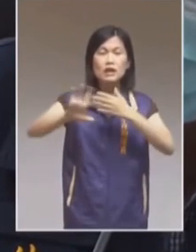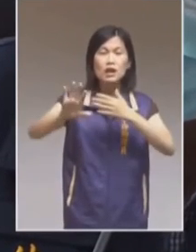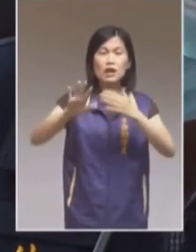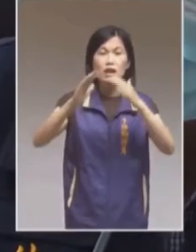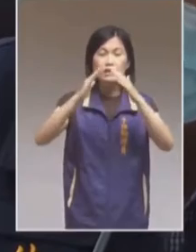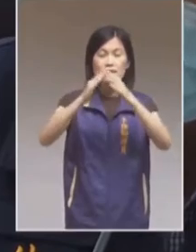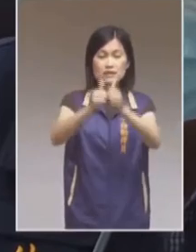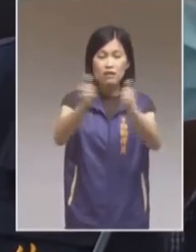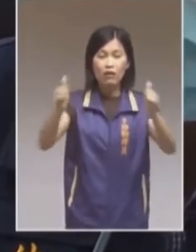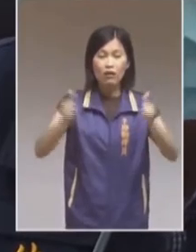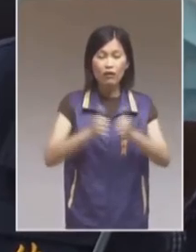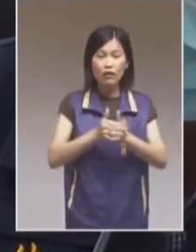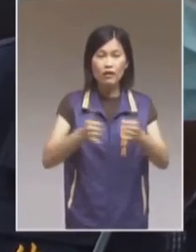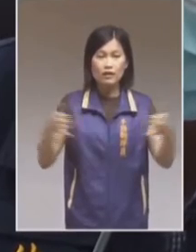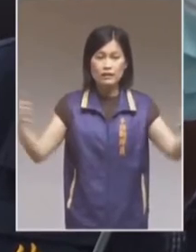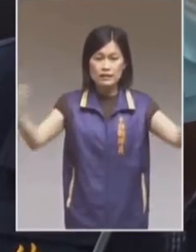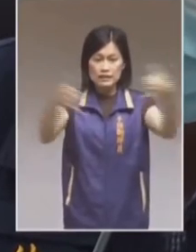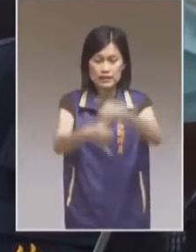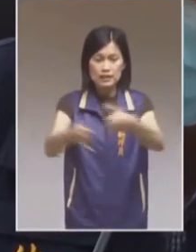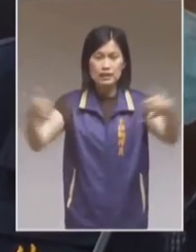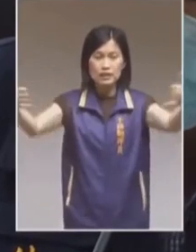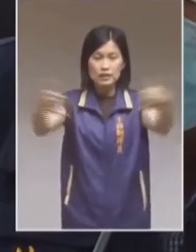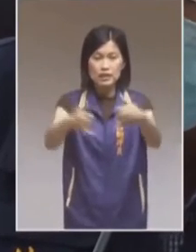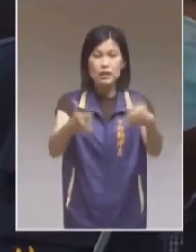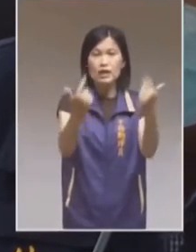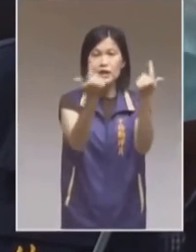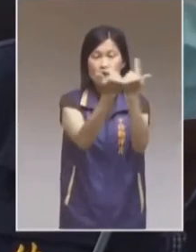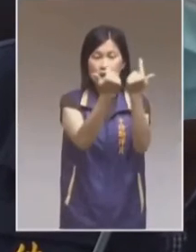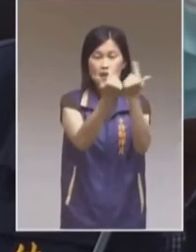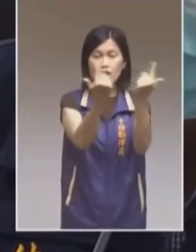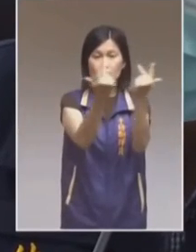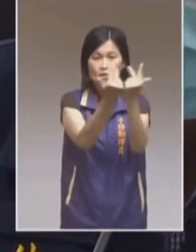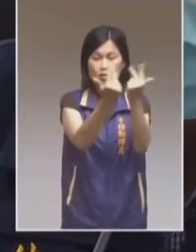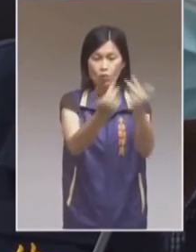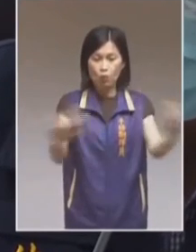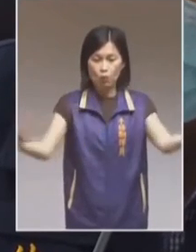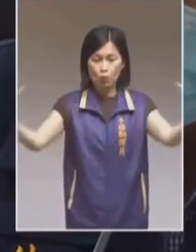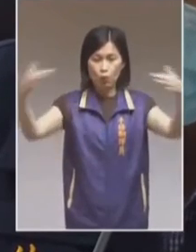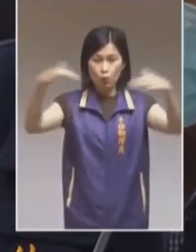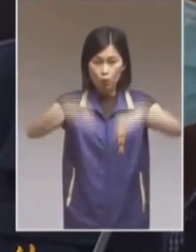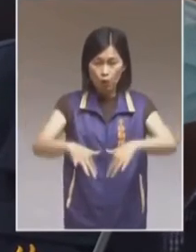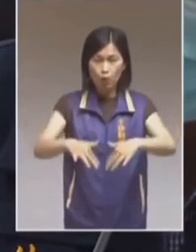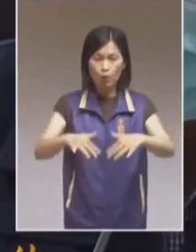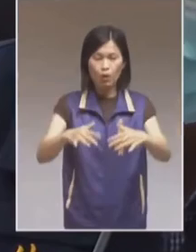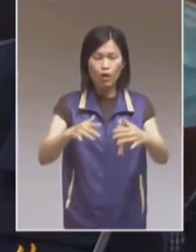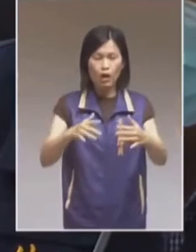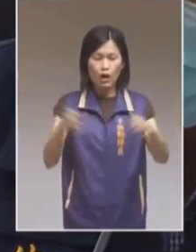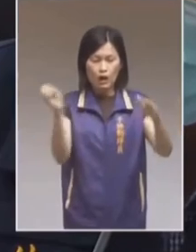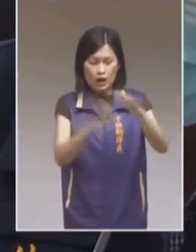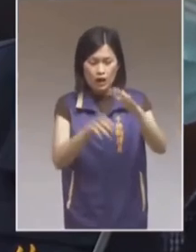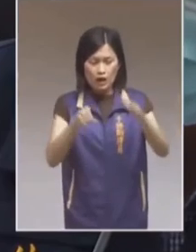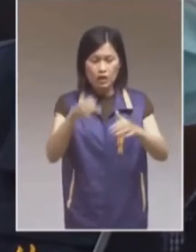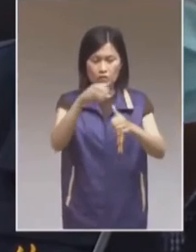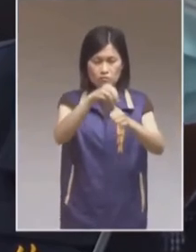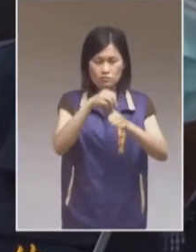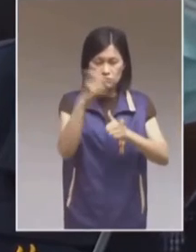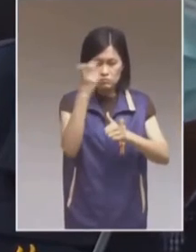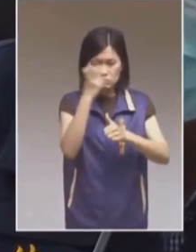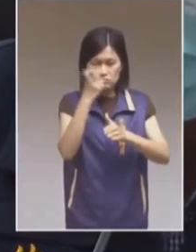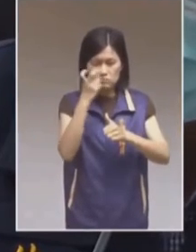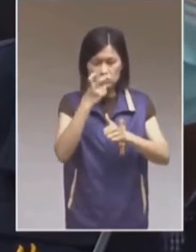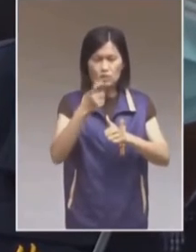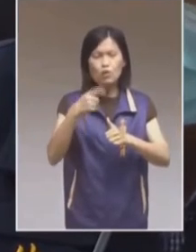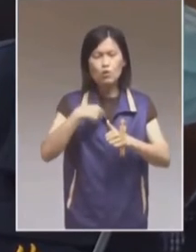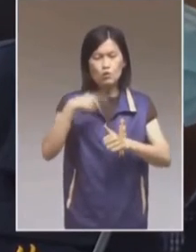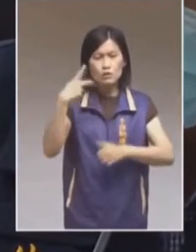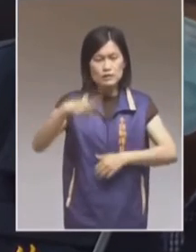来自于各地，主要是台北新北这个部分。那在相关的框列之下呢，基本上我们会进一步的去厘